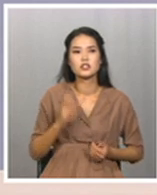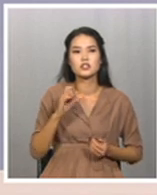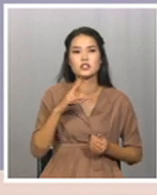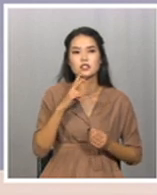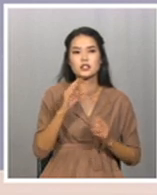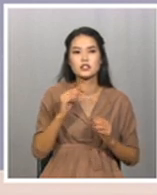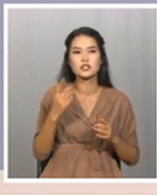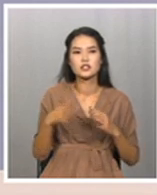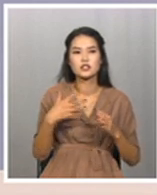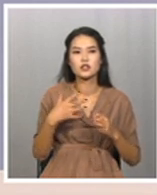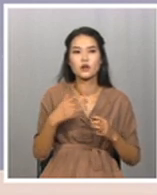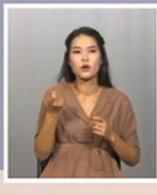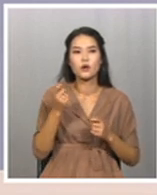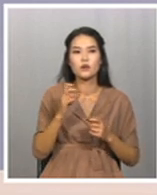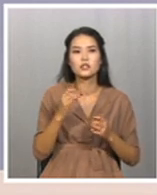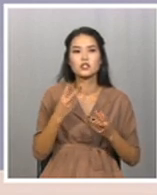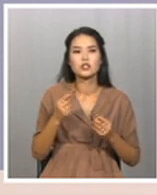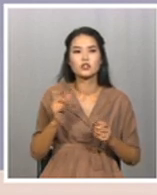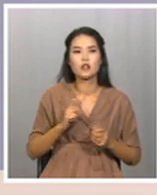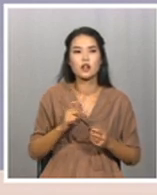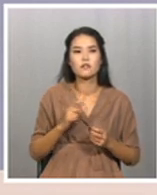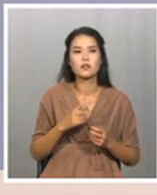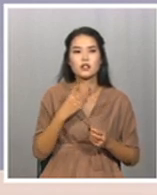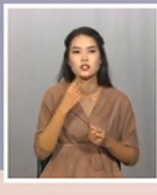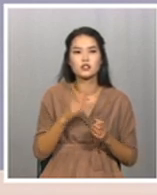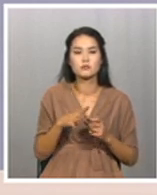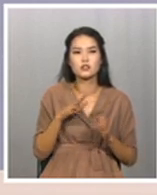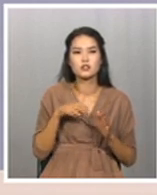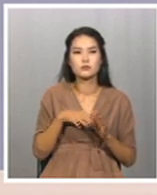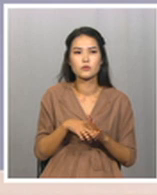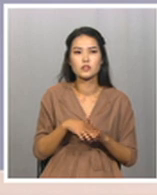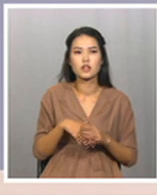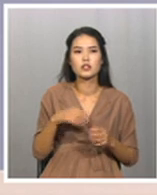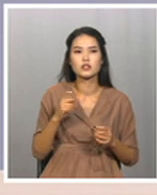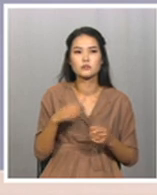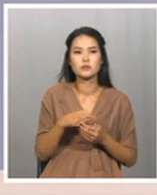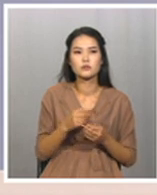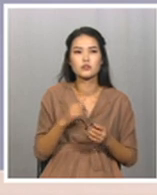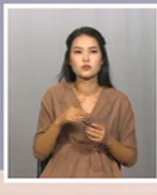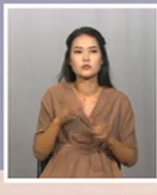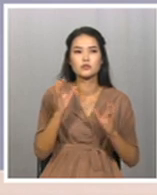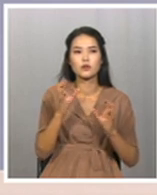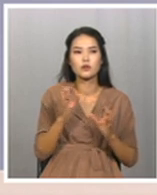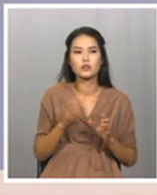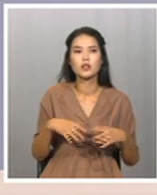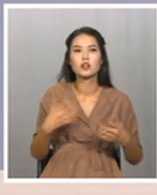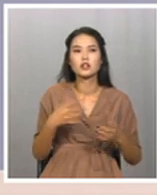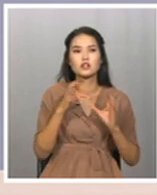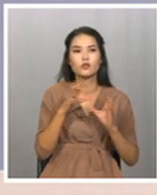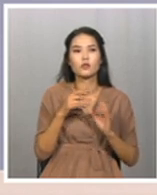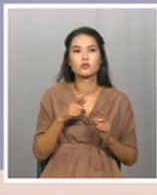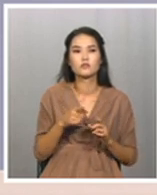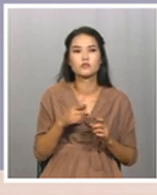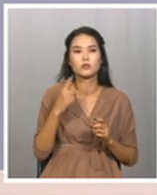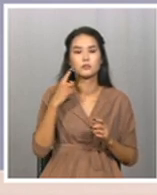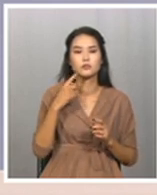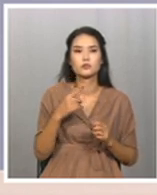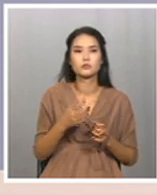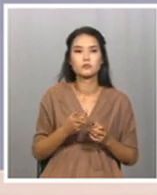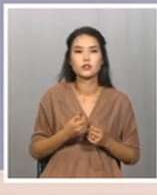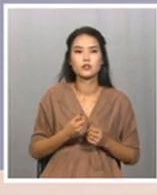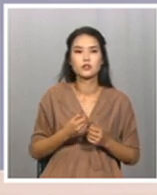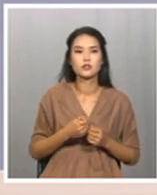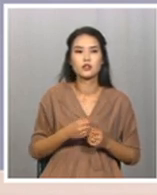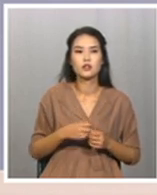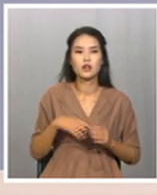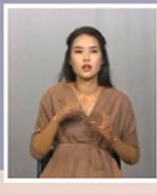стихийная, роевая, где человек неизбежно исполняет предписанные ему законы. Какие законы вы